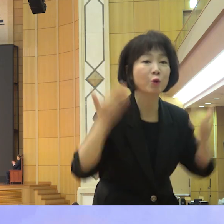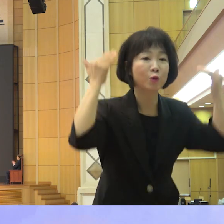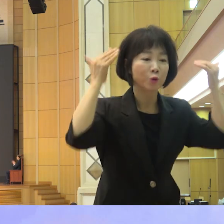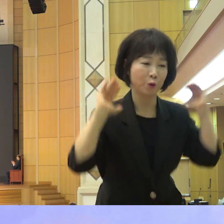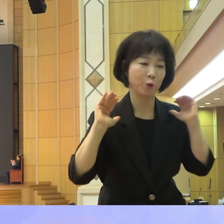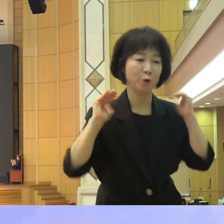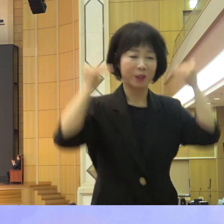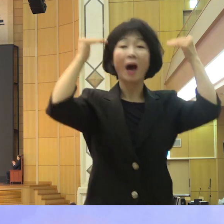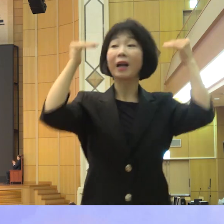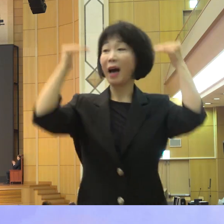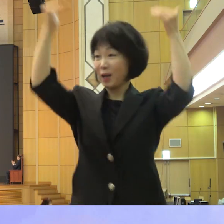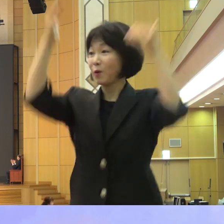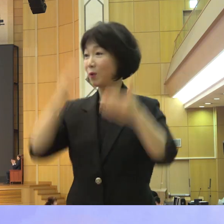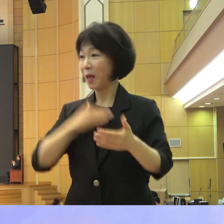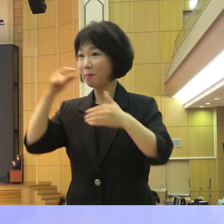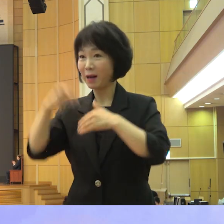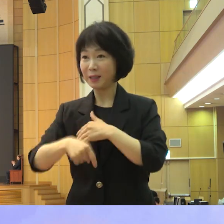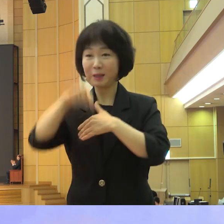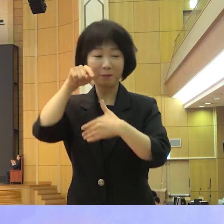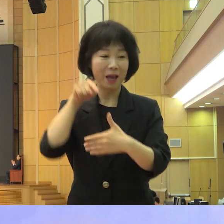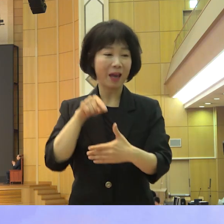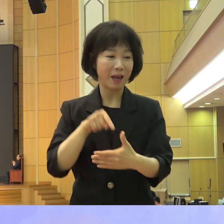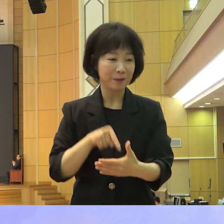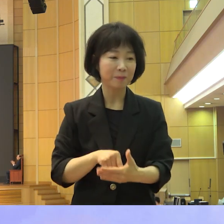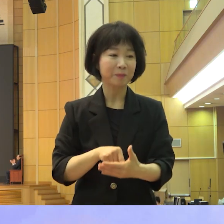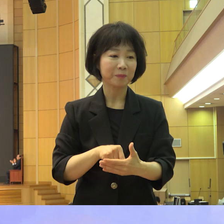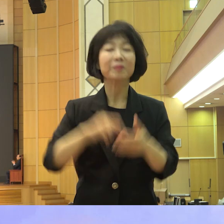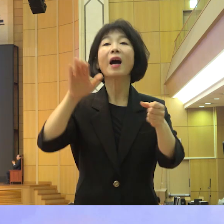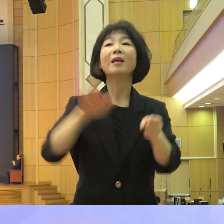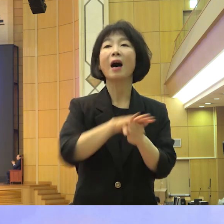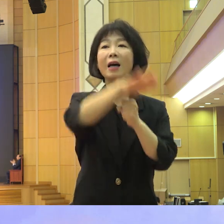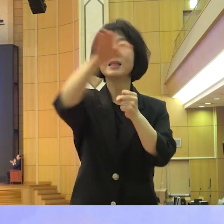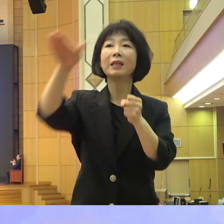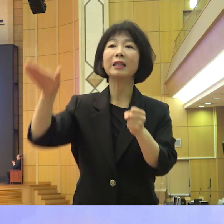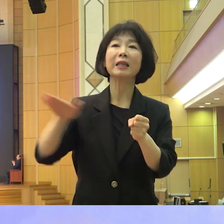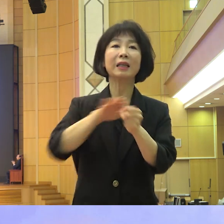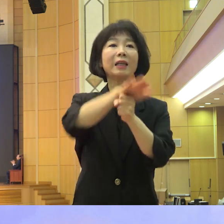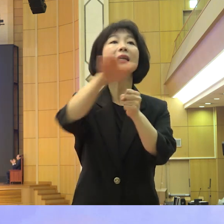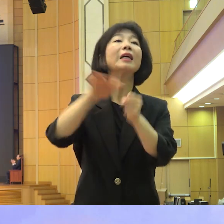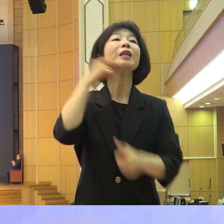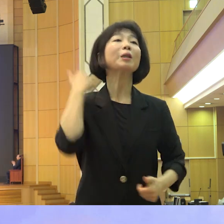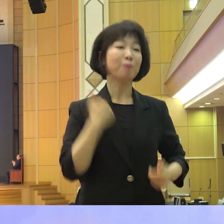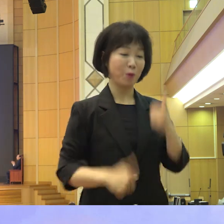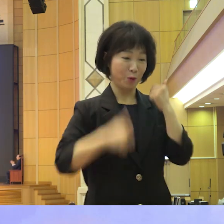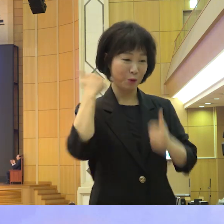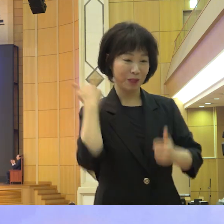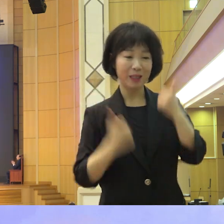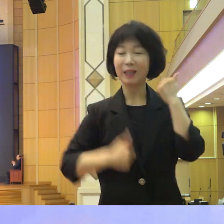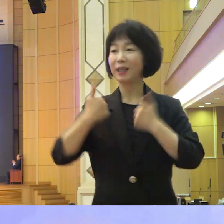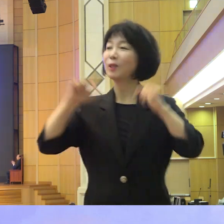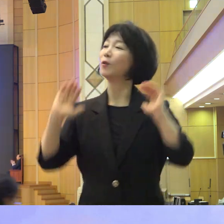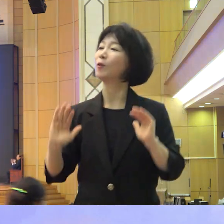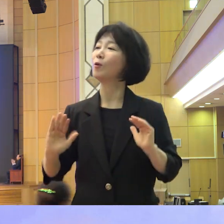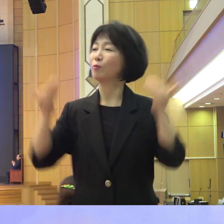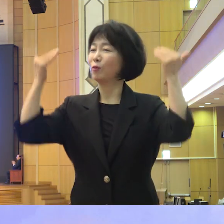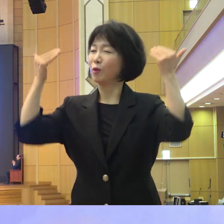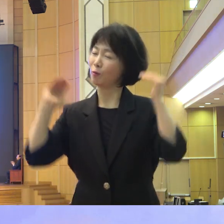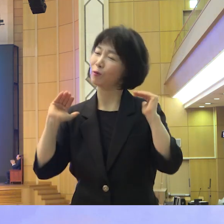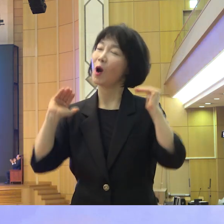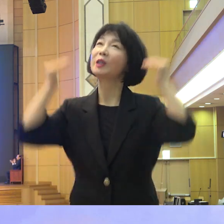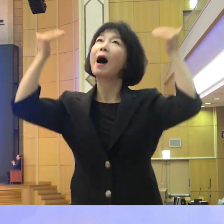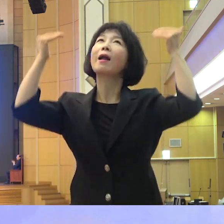마음에 쑥쑥 자라요 내 마음에 사랑이 쑥쑥 기쁨이